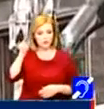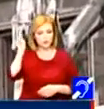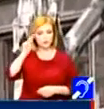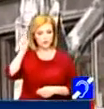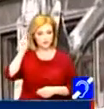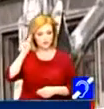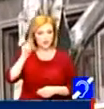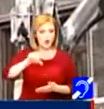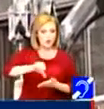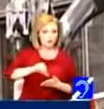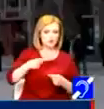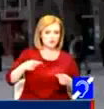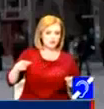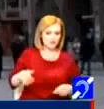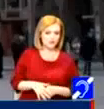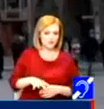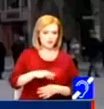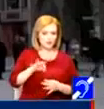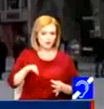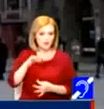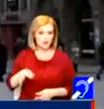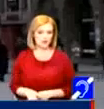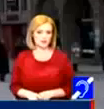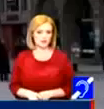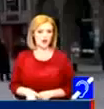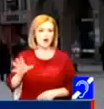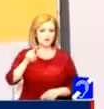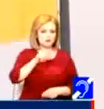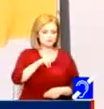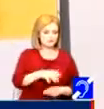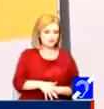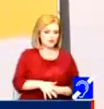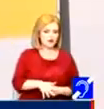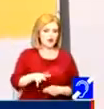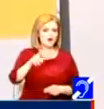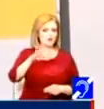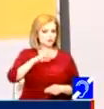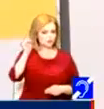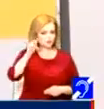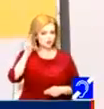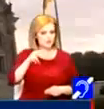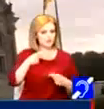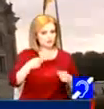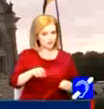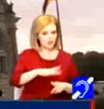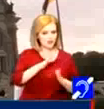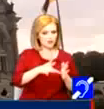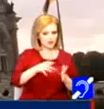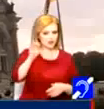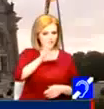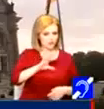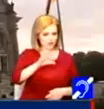multor organizații internaționale, printre care Consulatul României de la Londra, Ambasada României de la Viena, Misiunea Permanentă a României, pe lângă